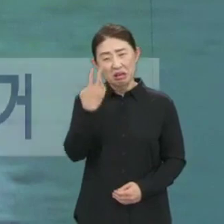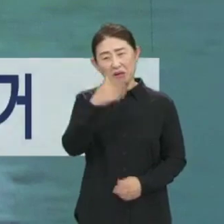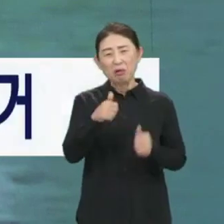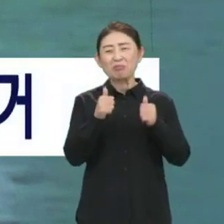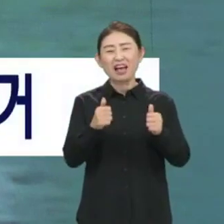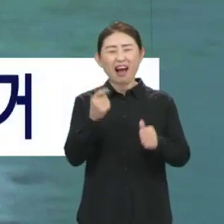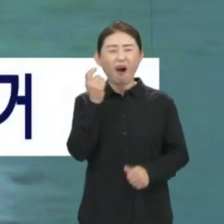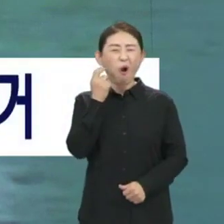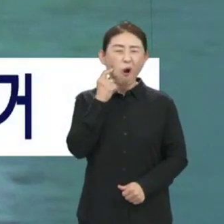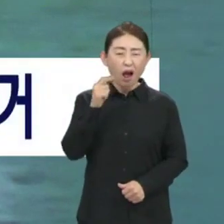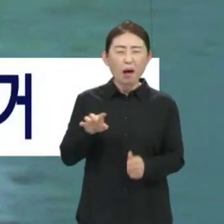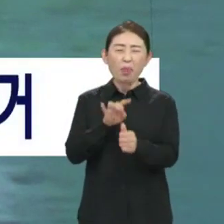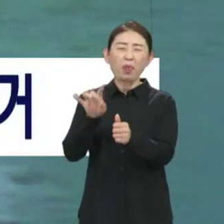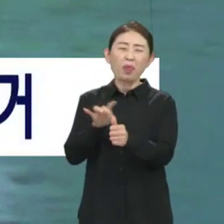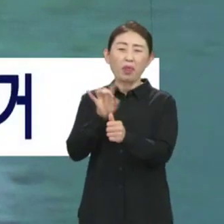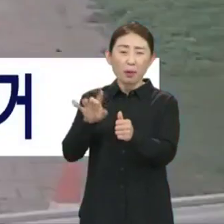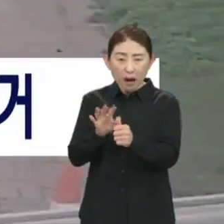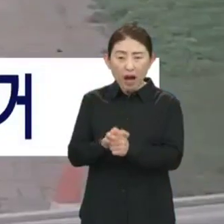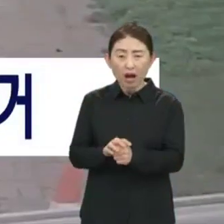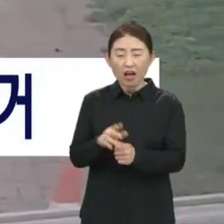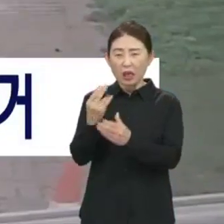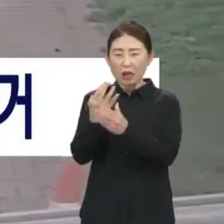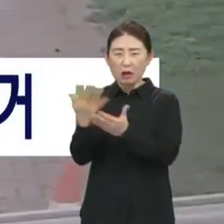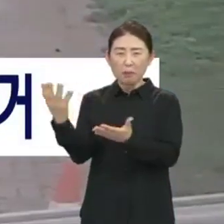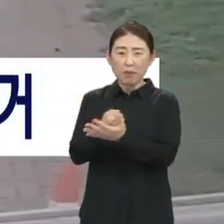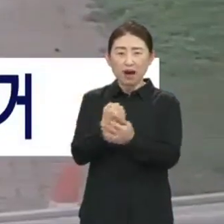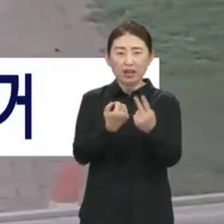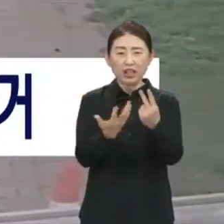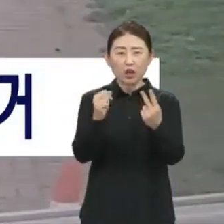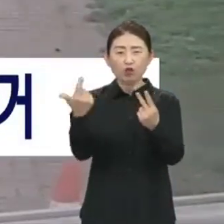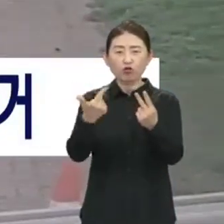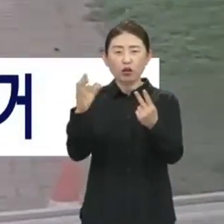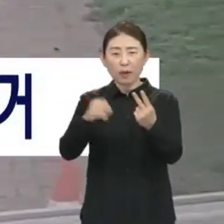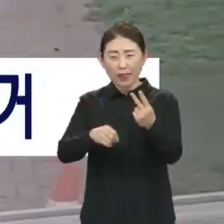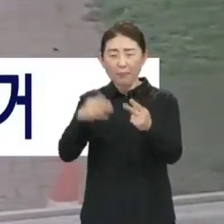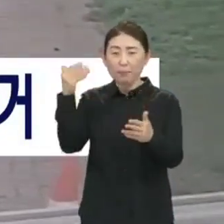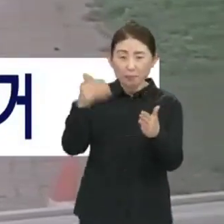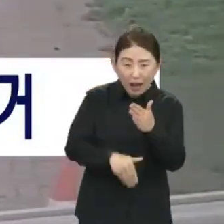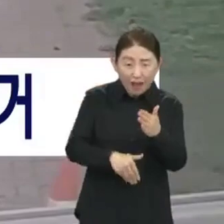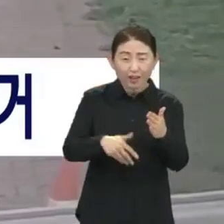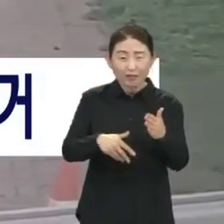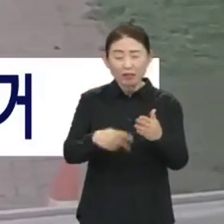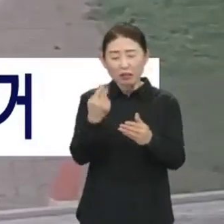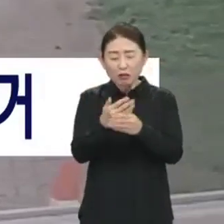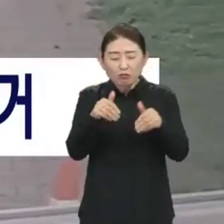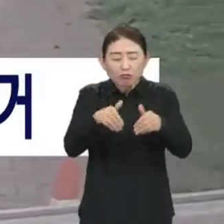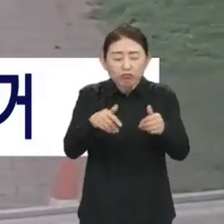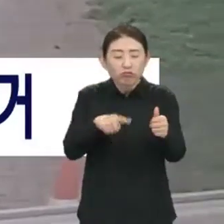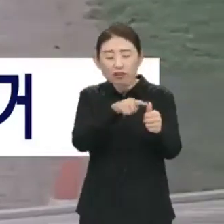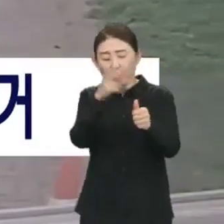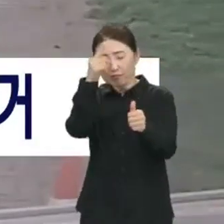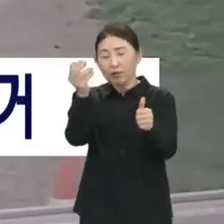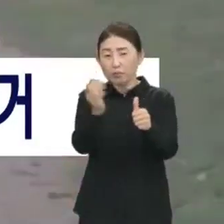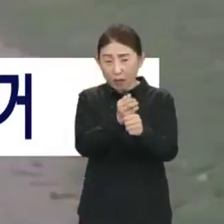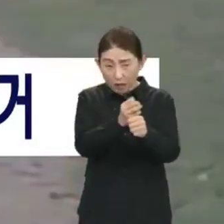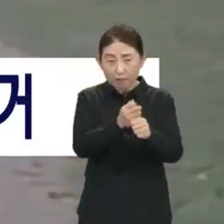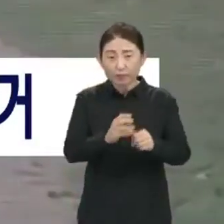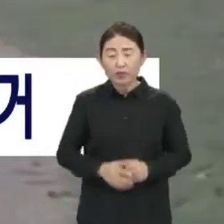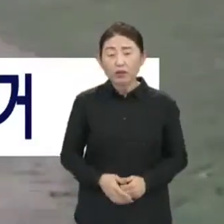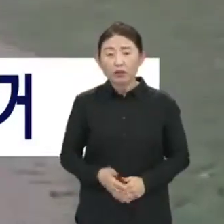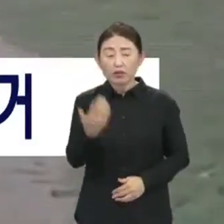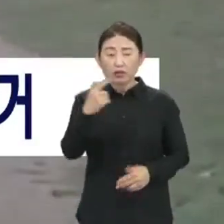검사를 사칭하며 피해자로부터 2억 6천만 원을 가로채려던 현금 수거책이 경찰에 붙잡혔습니다.